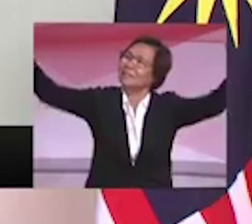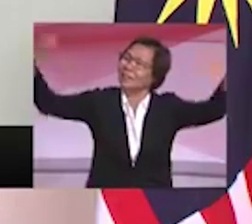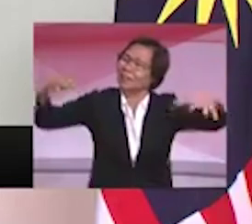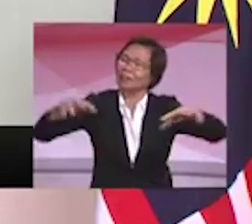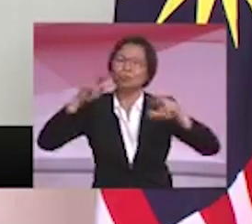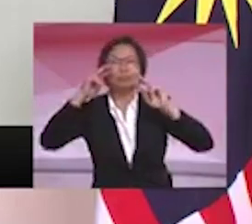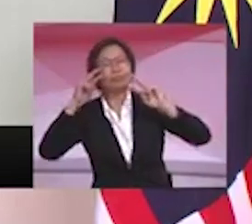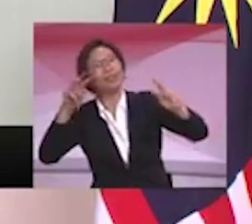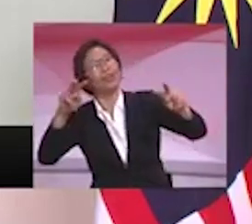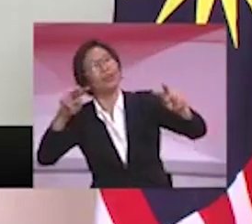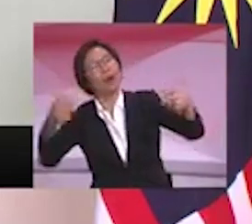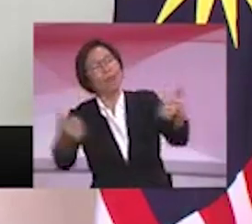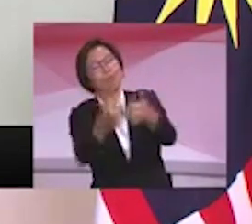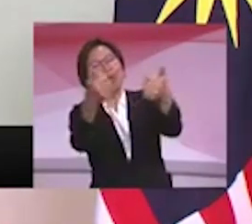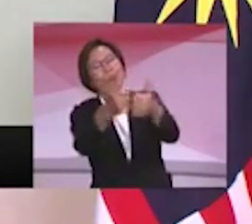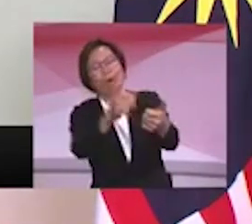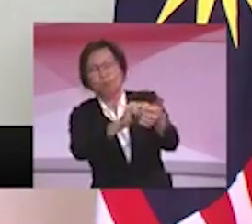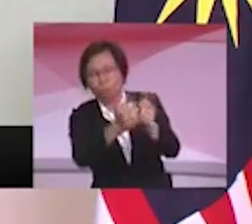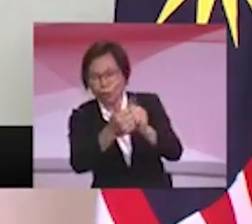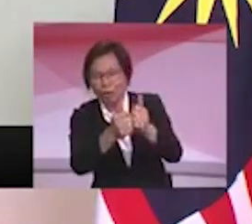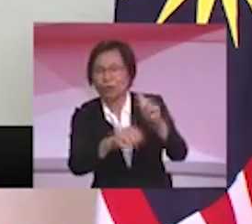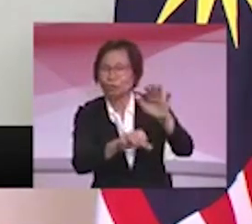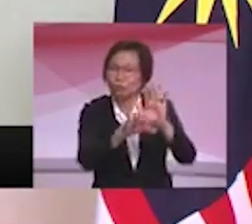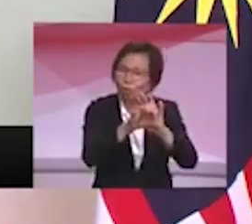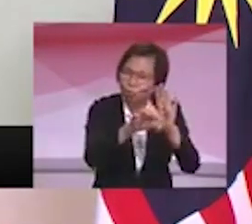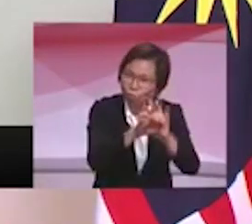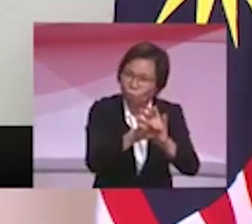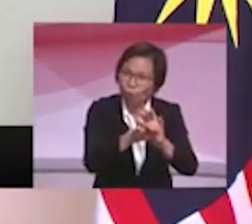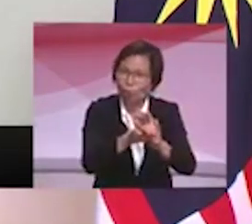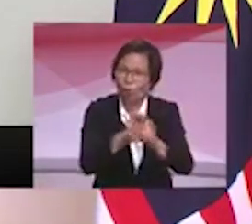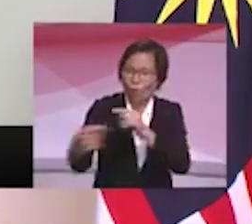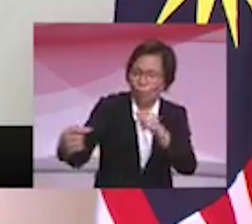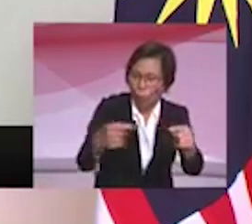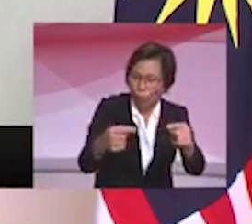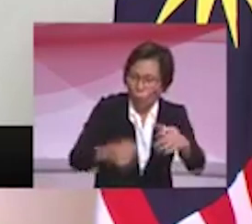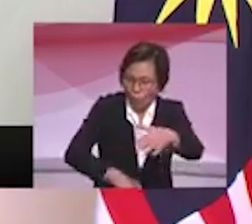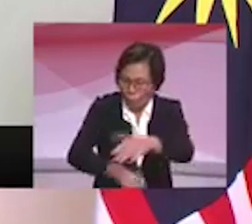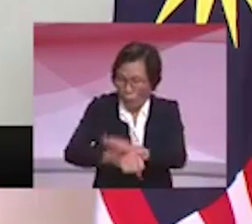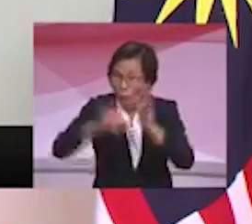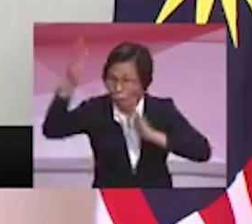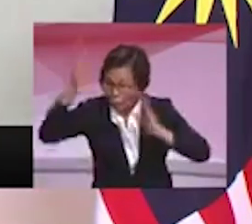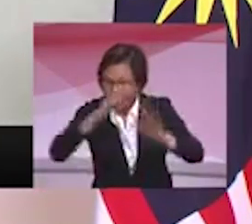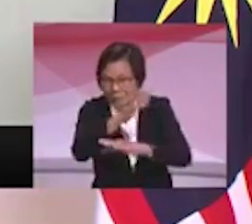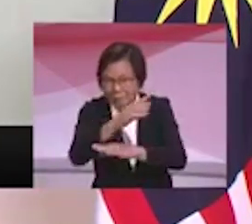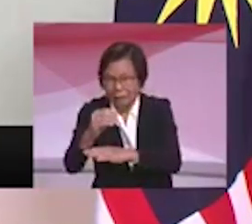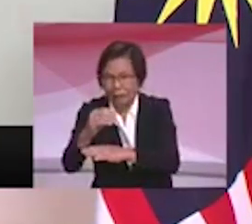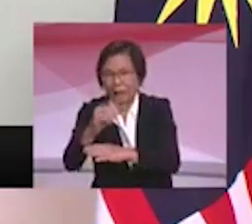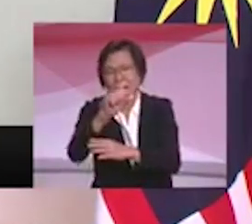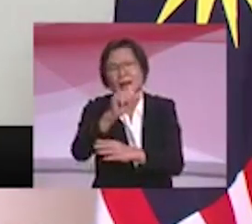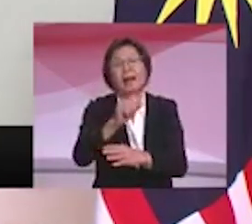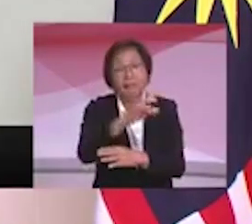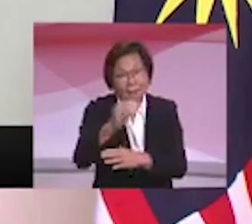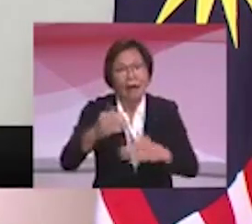bagi kejohanan-kejohanan sukan seperti Liga Malaysia berserta dengan